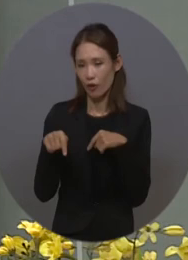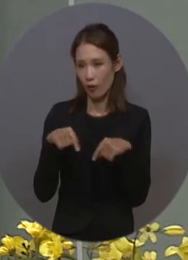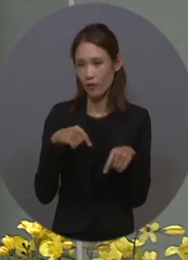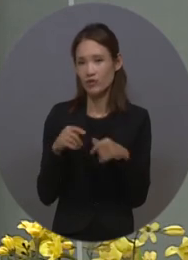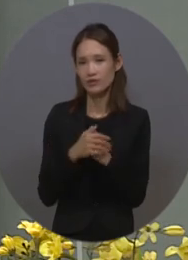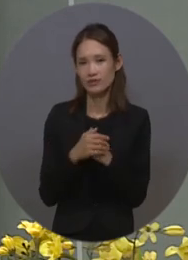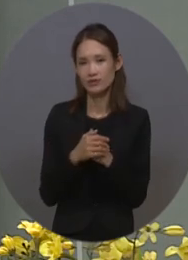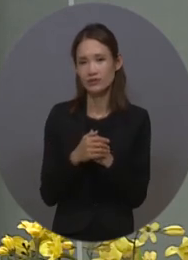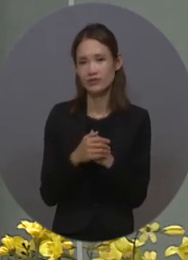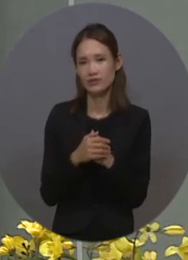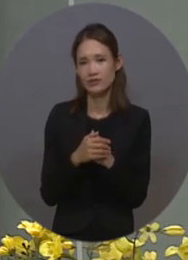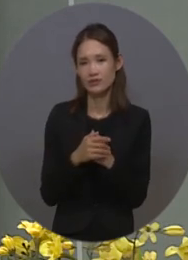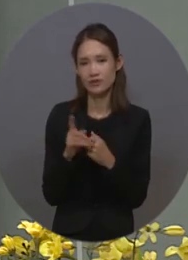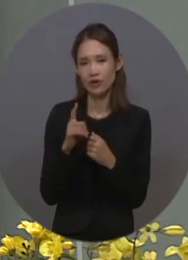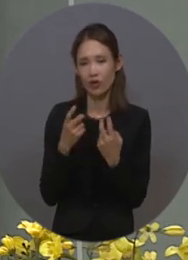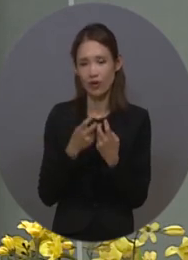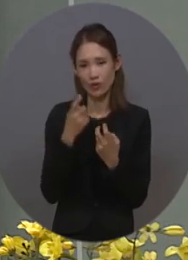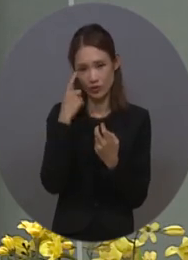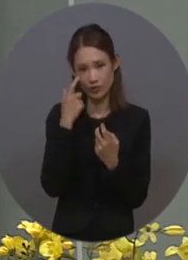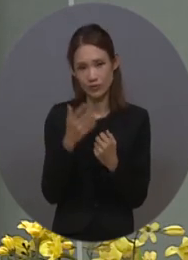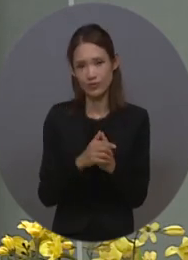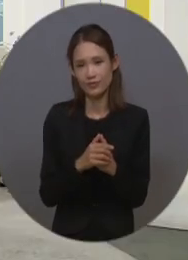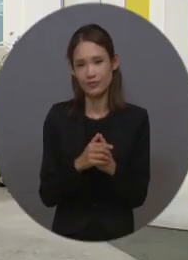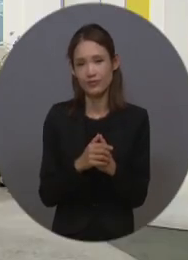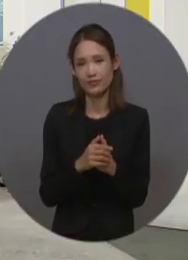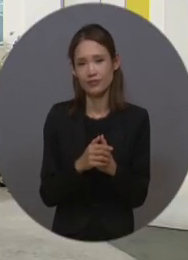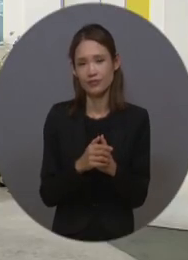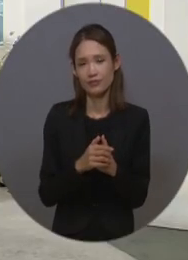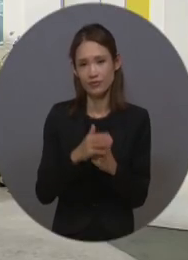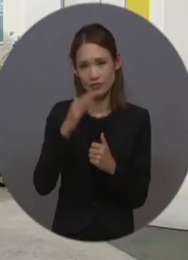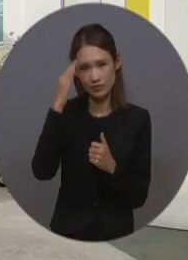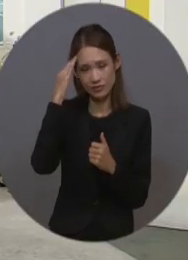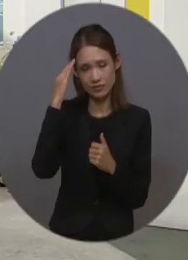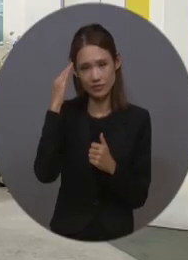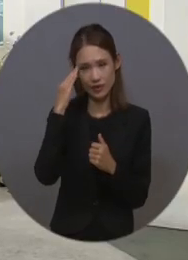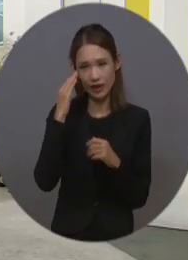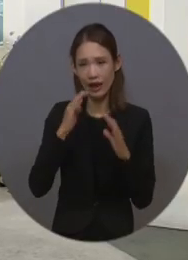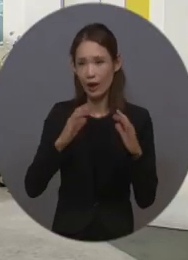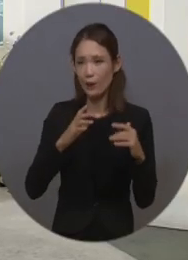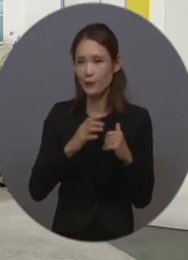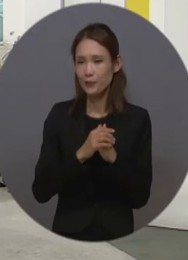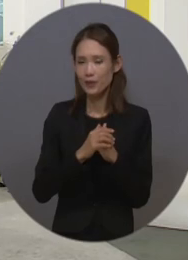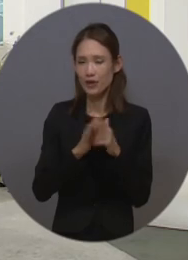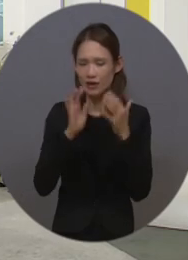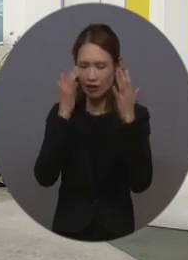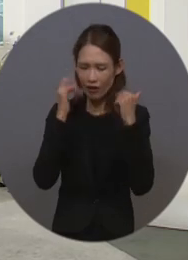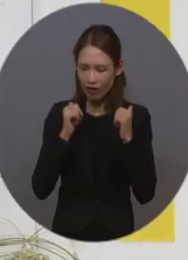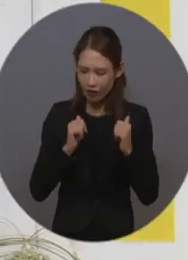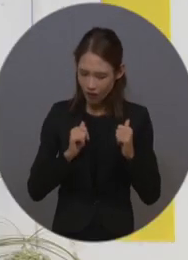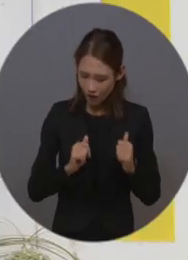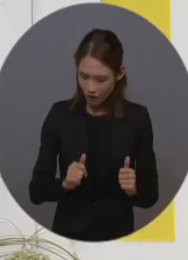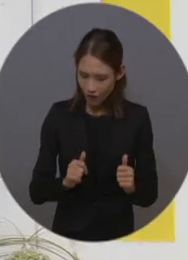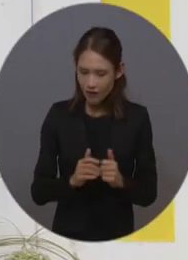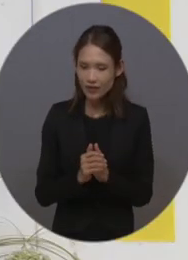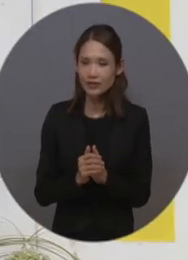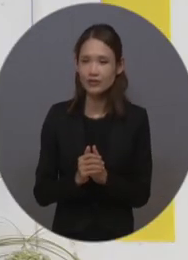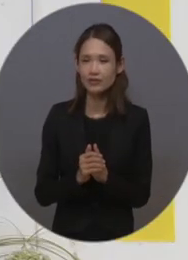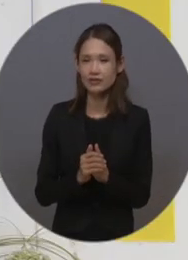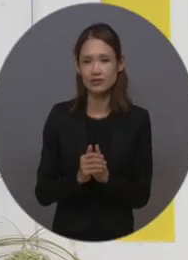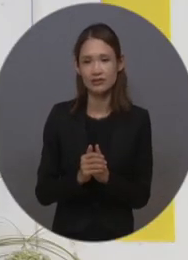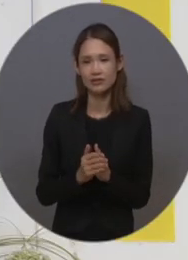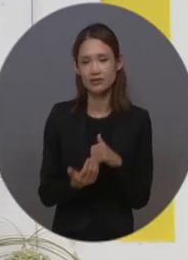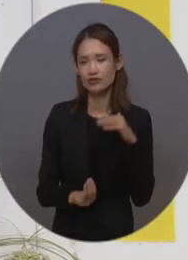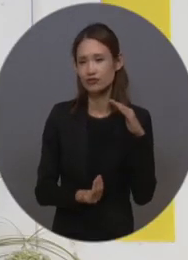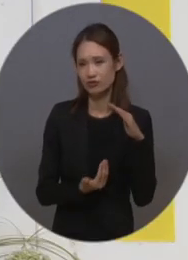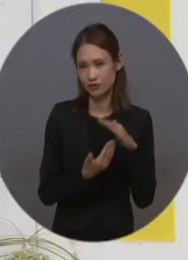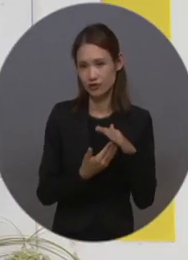네. 얘기하셨는데 네. 어떤 정책인가요? 제가 저 어르신들 아까도 말씀드렸지만 대한민국을 네. 피땀